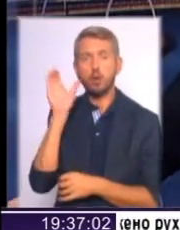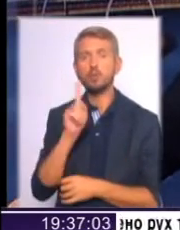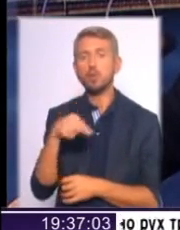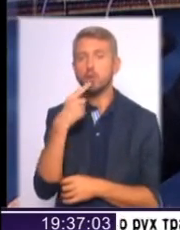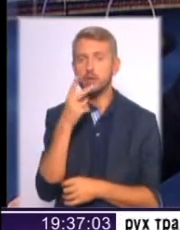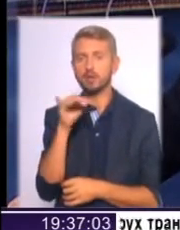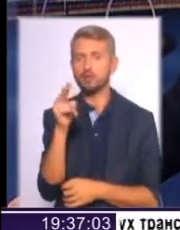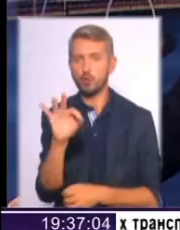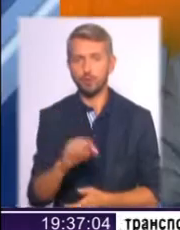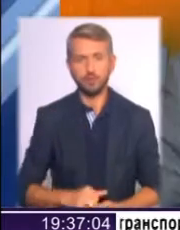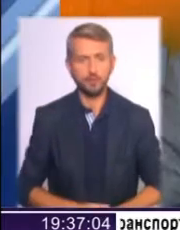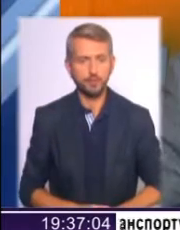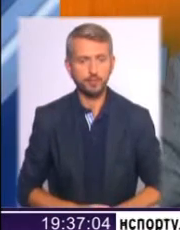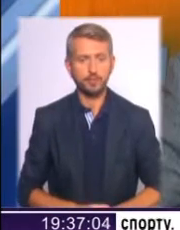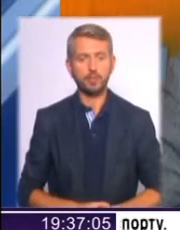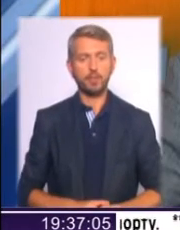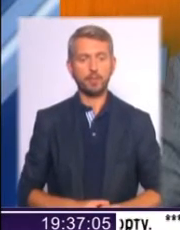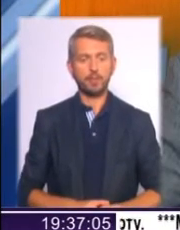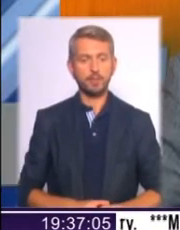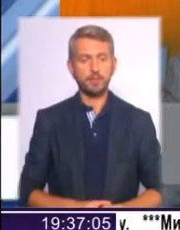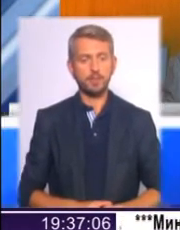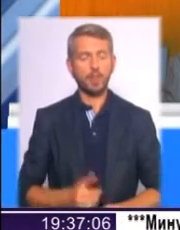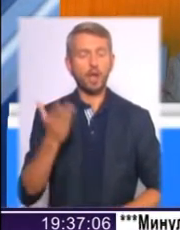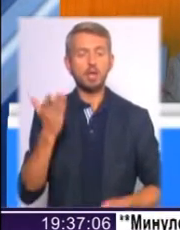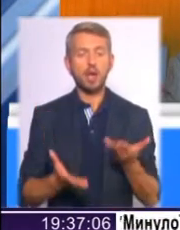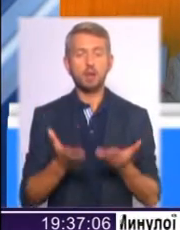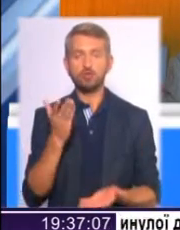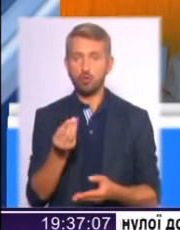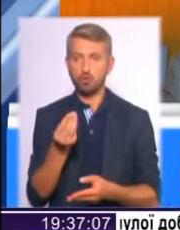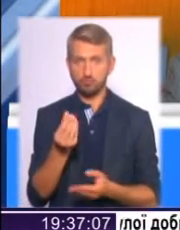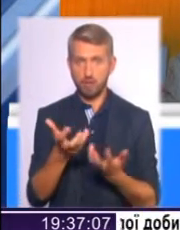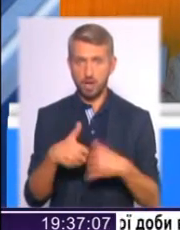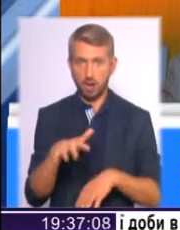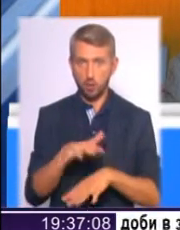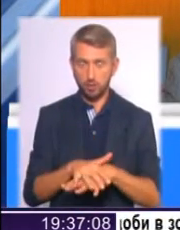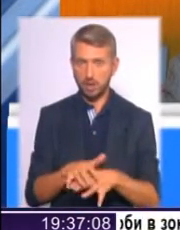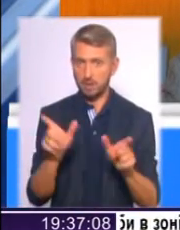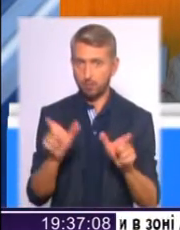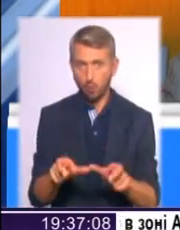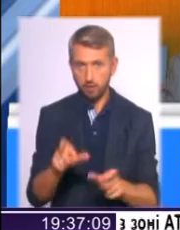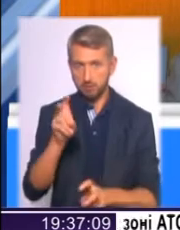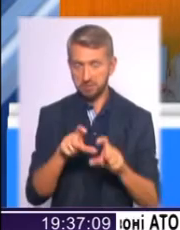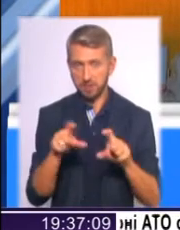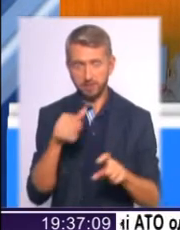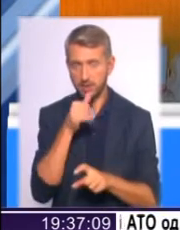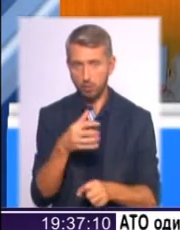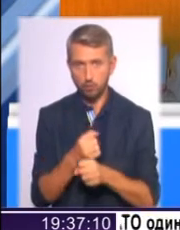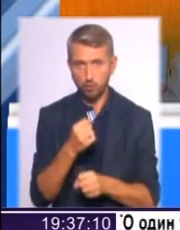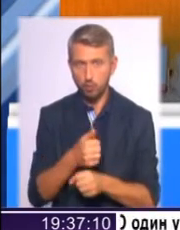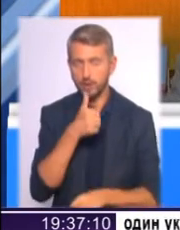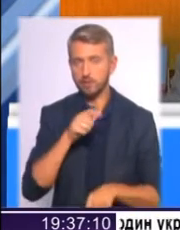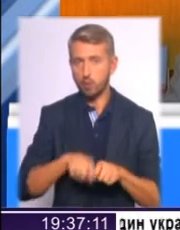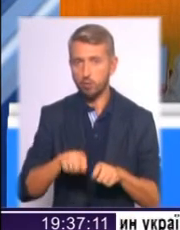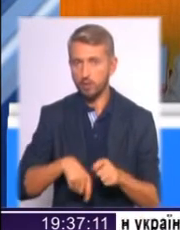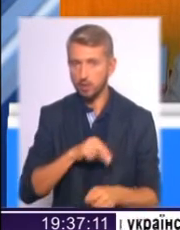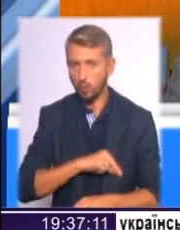продовжимо. Якщо заблоковані рахунки, якщо підприємства не можуть робити випробувальні роботи,